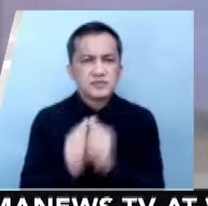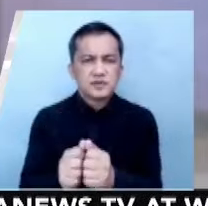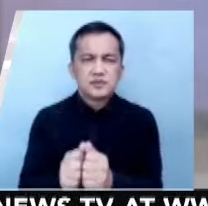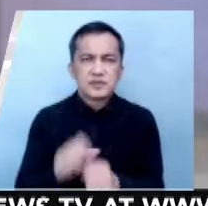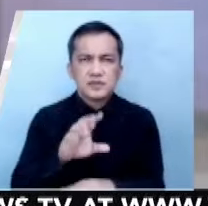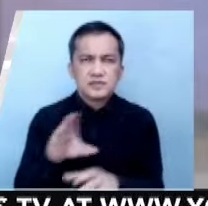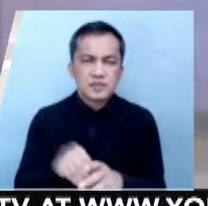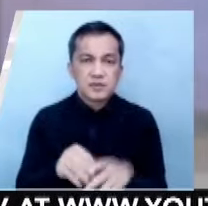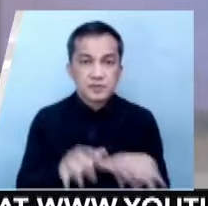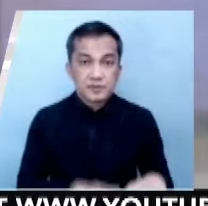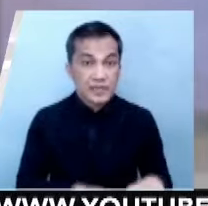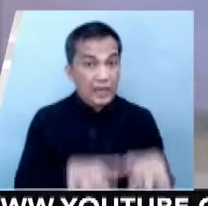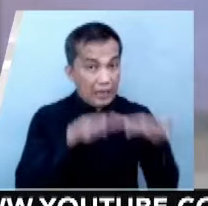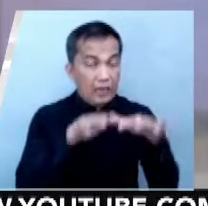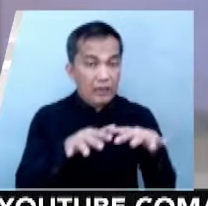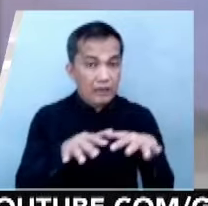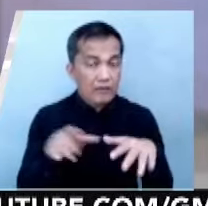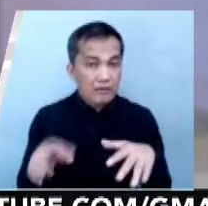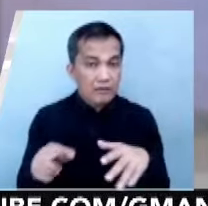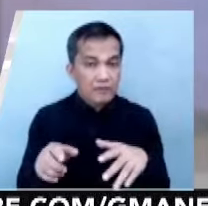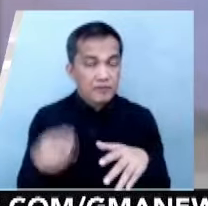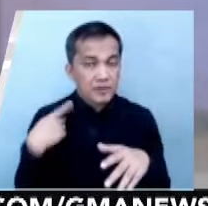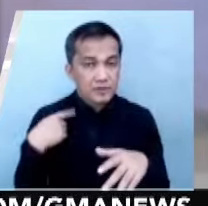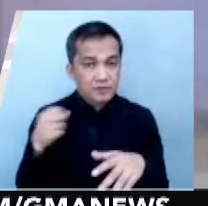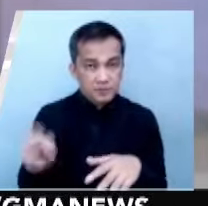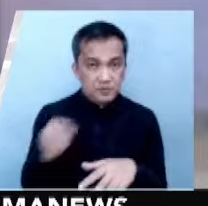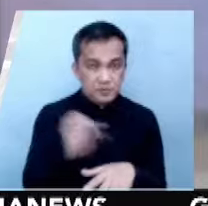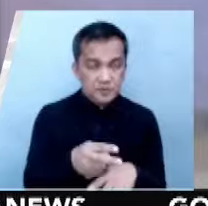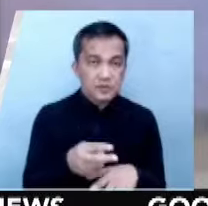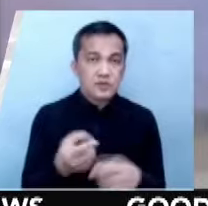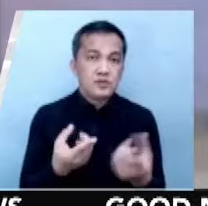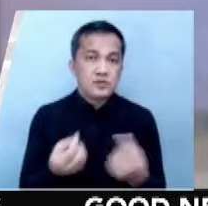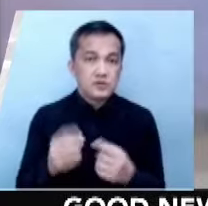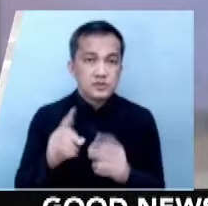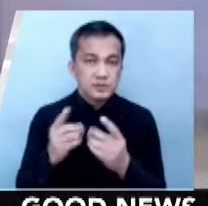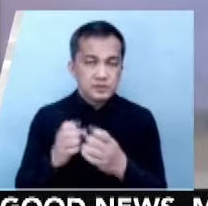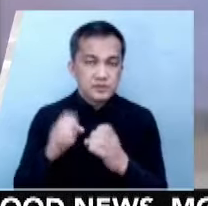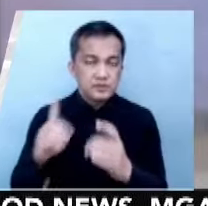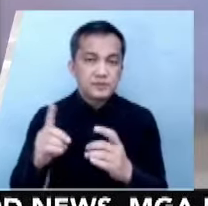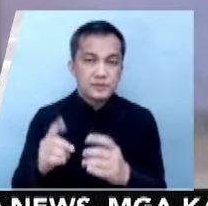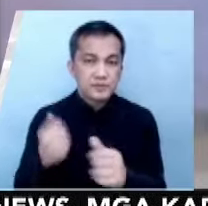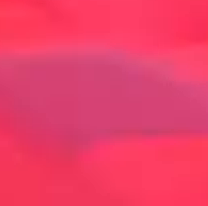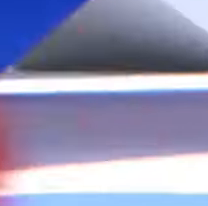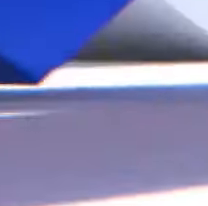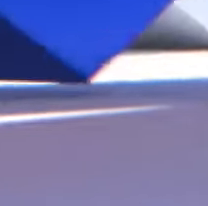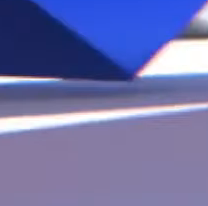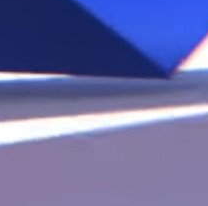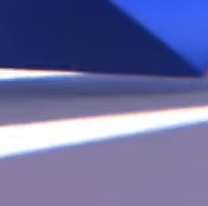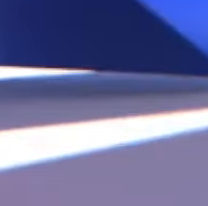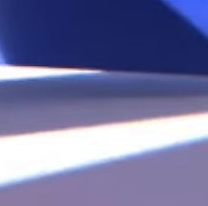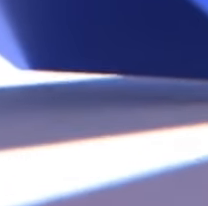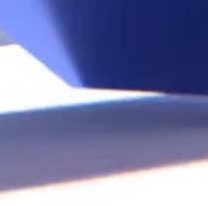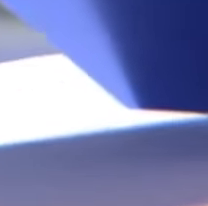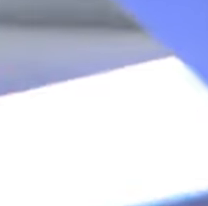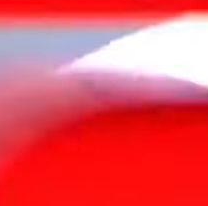binaha may mga inilatag namang hakbang dep para makahabol nakatutok si Ian